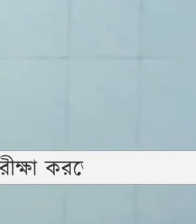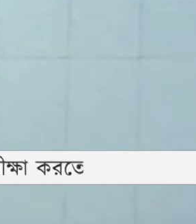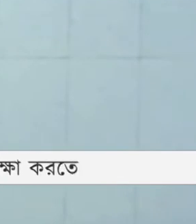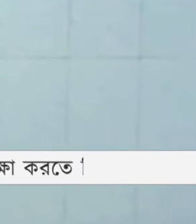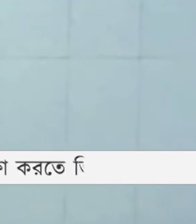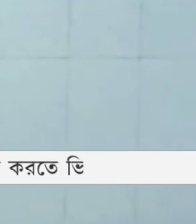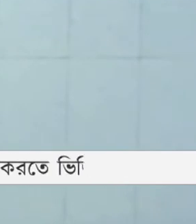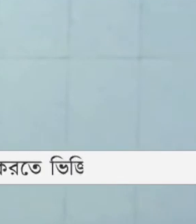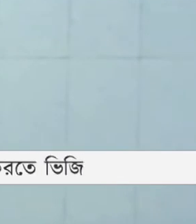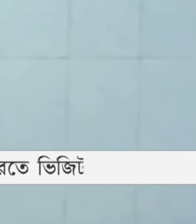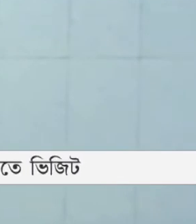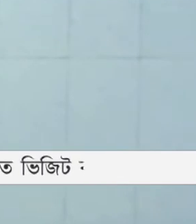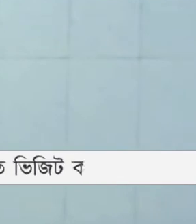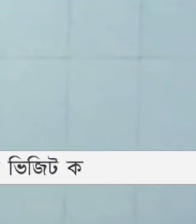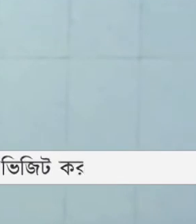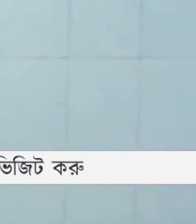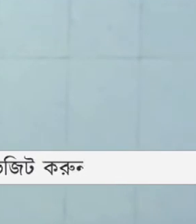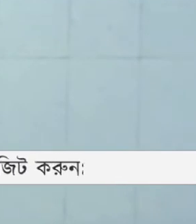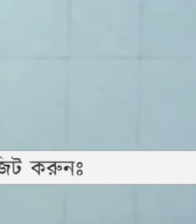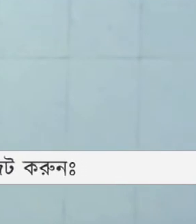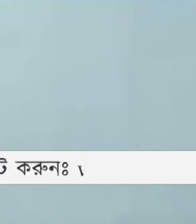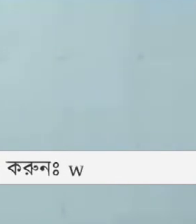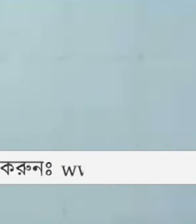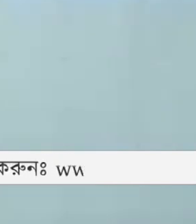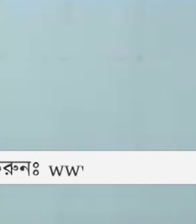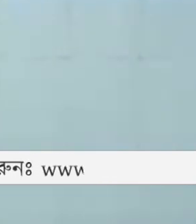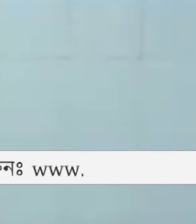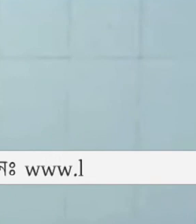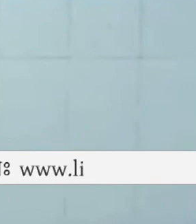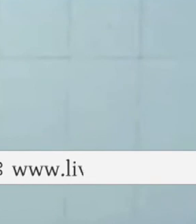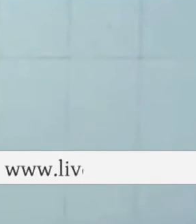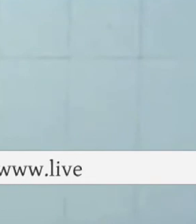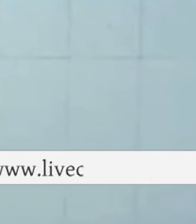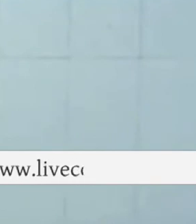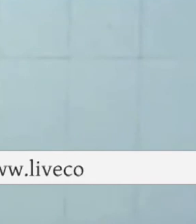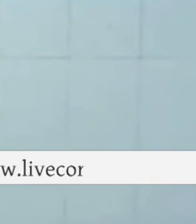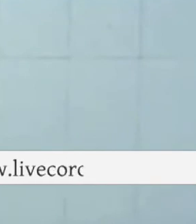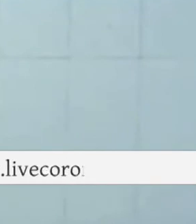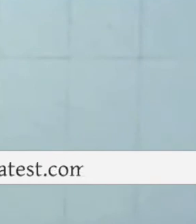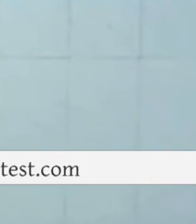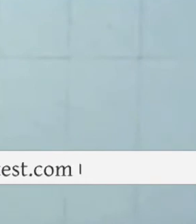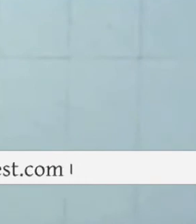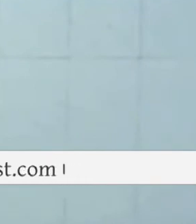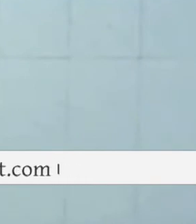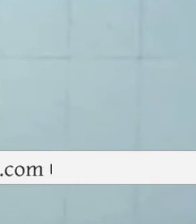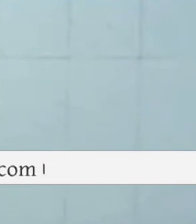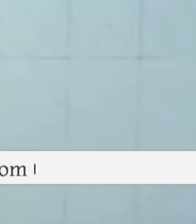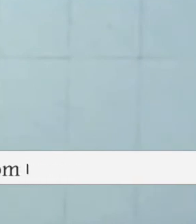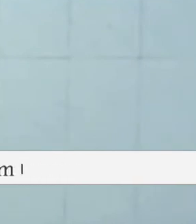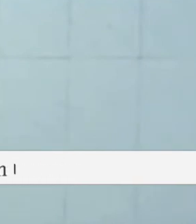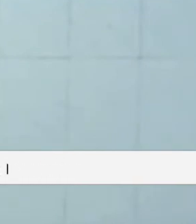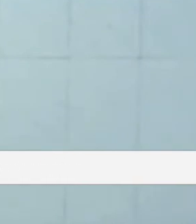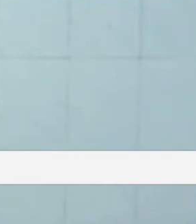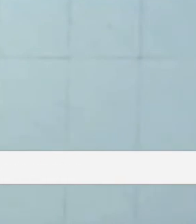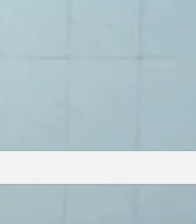যেন হেয় বা অপরাধীর মতো গণ্য না করি, তাদের প্রতি মানবিক আচরণ করি, এই আবেদন রাখছি সকলের প্রতি। আমরা